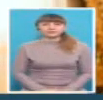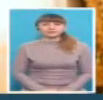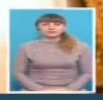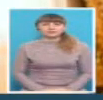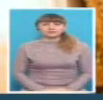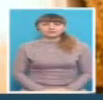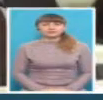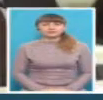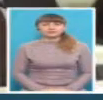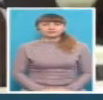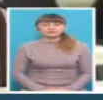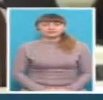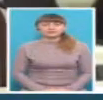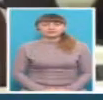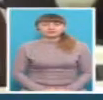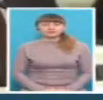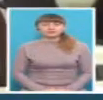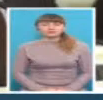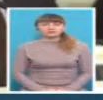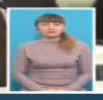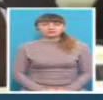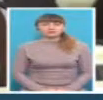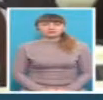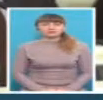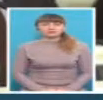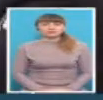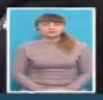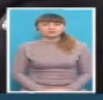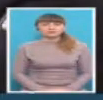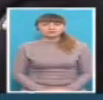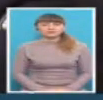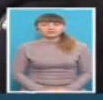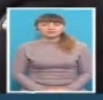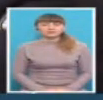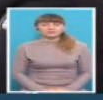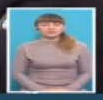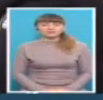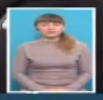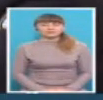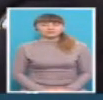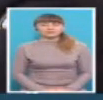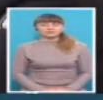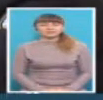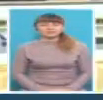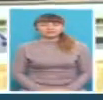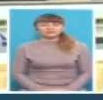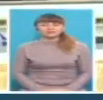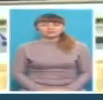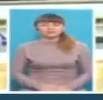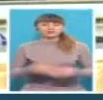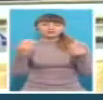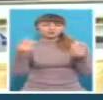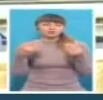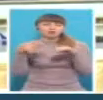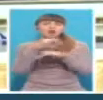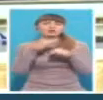жатқан жұмыстары елеулі. Жемқорлықпен тиімді күресті ұйымдастыру, бастауыш партия ұйымдарының белсенділігін арттыру, партиялық жобалар, атқаруға жұмыс